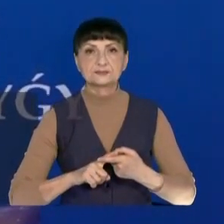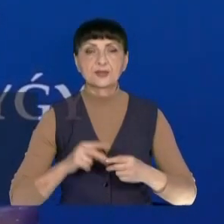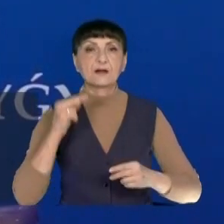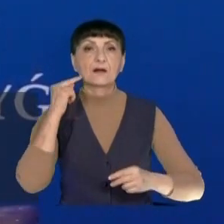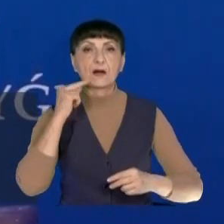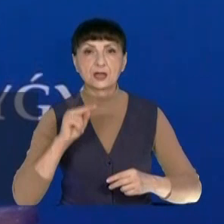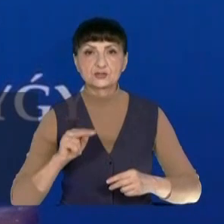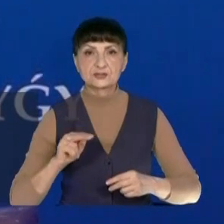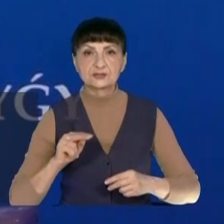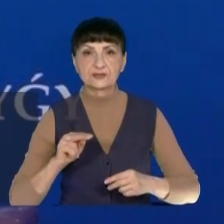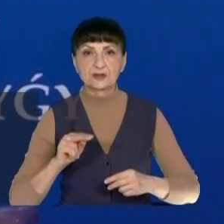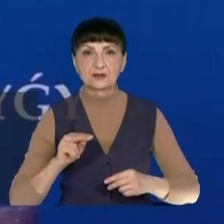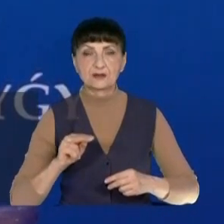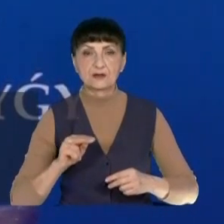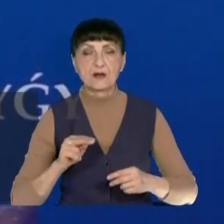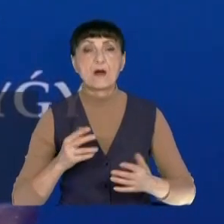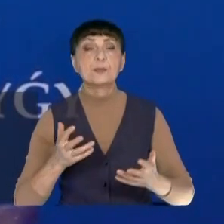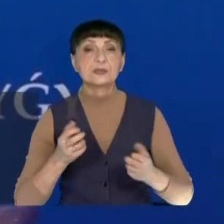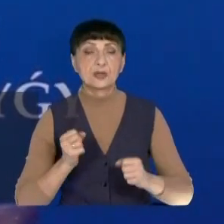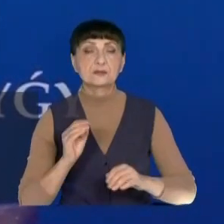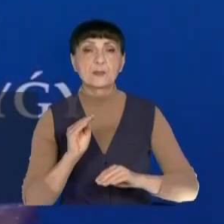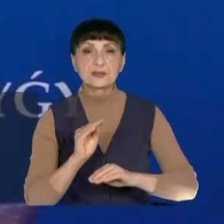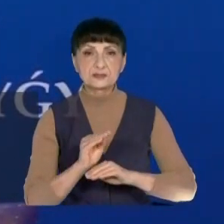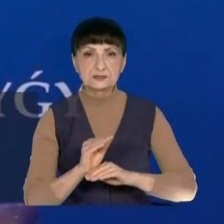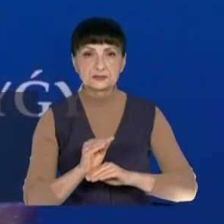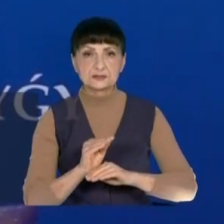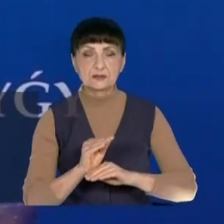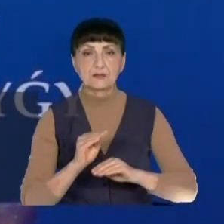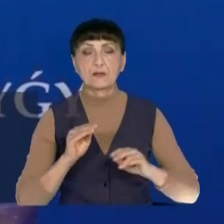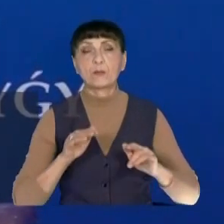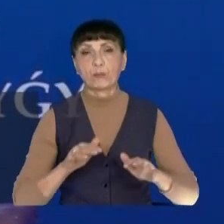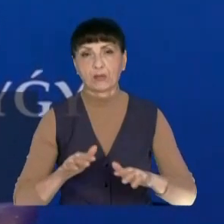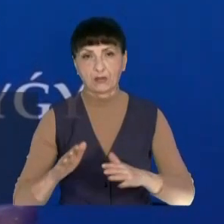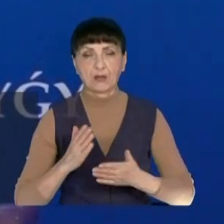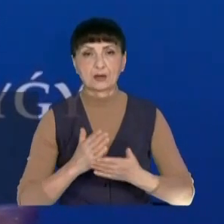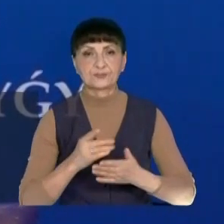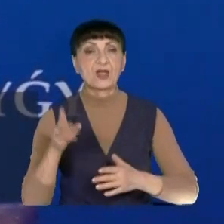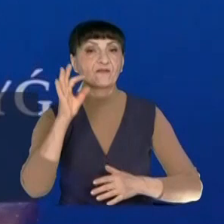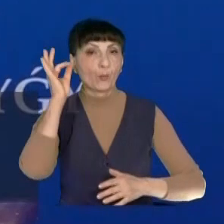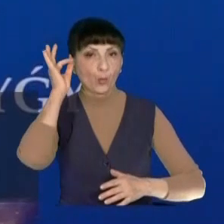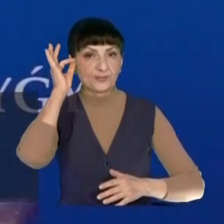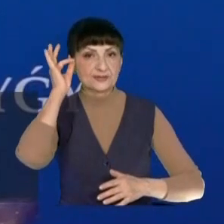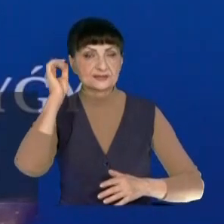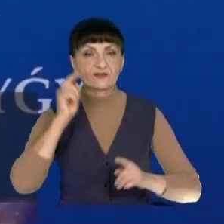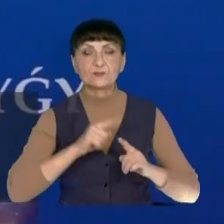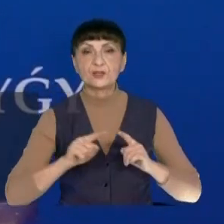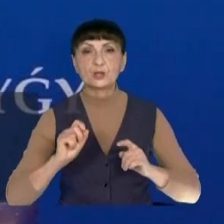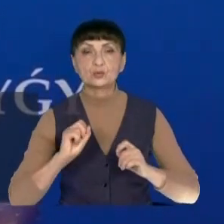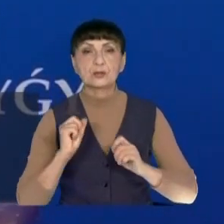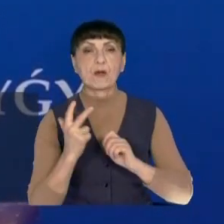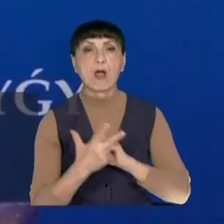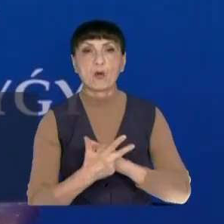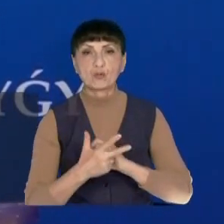качества, принимаются дополнительные однозначные меры. Вы помните, что в период ковида